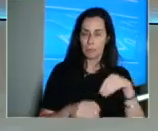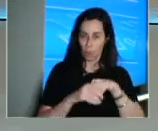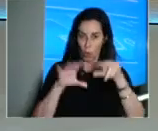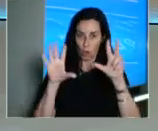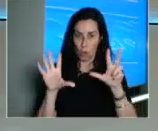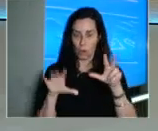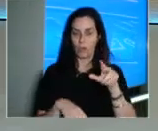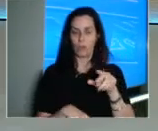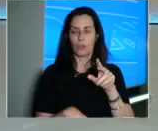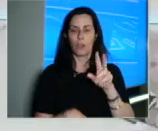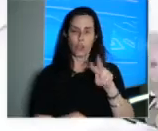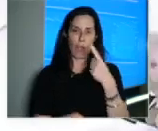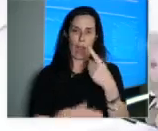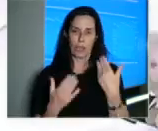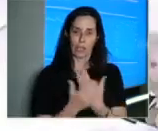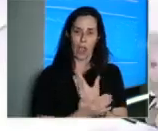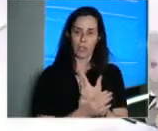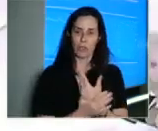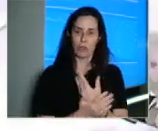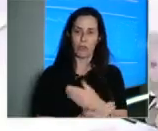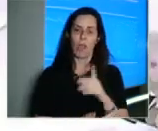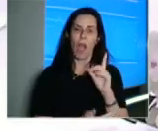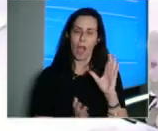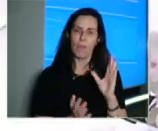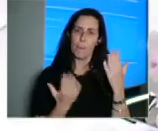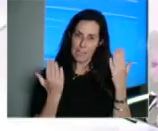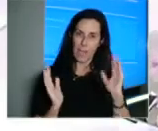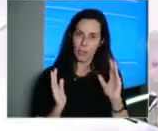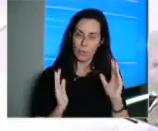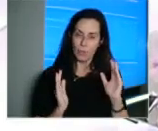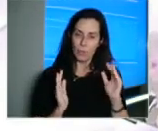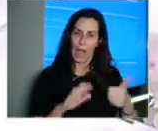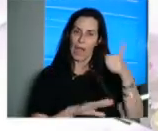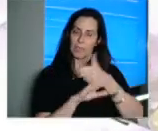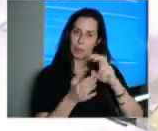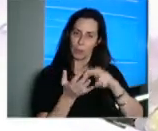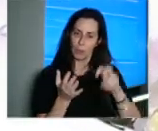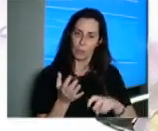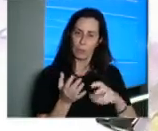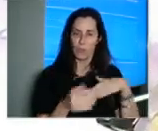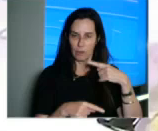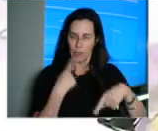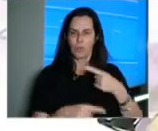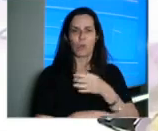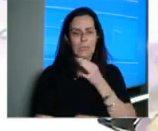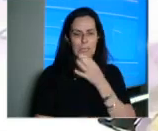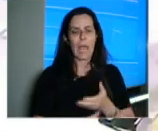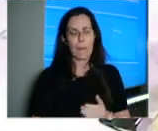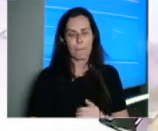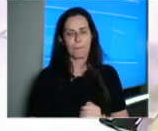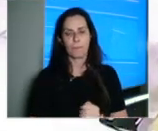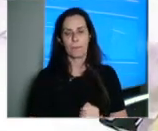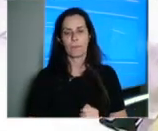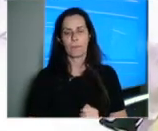השמונה יש אחד חדש, אוקיי. אבל בעזרת השם השרים יתפטרו ויכנסו עוד צעירים וחדשים. מה שנקרא